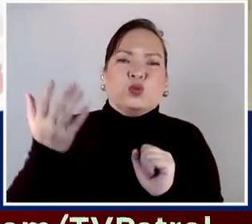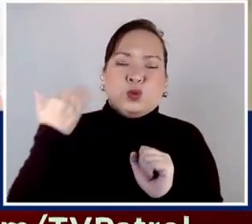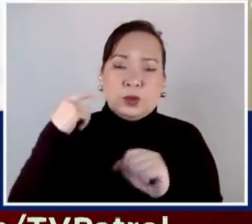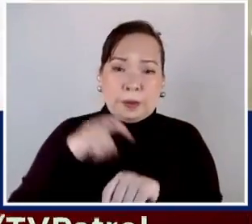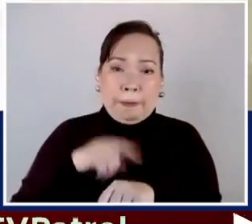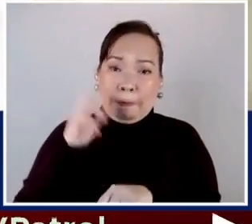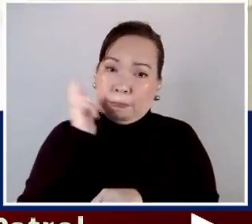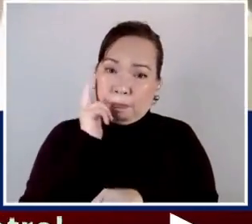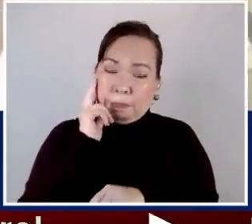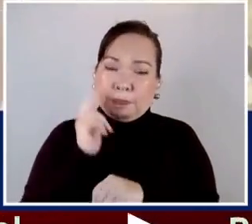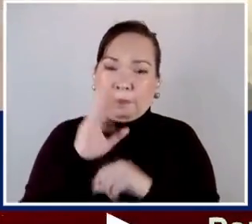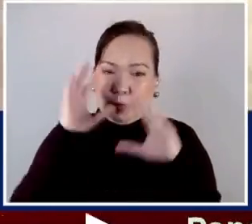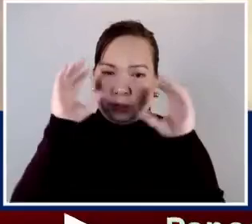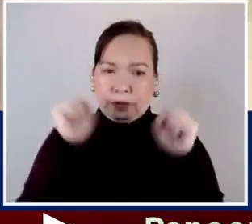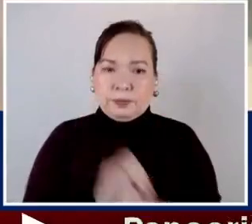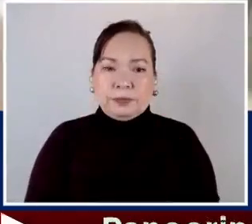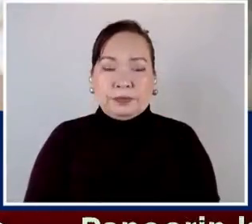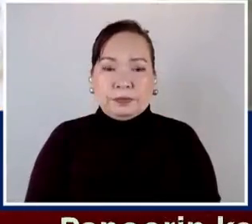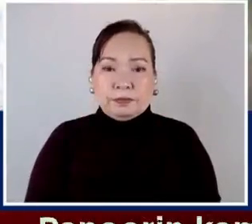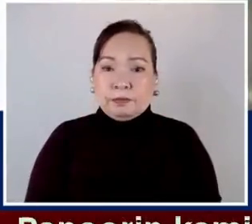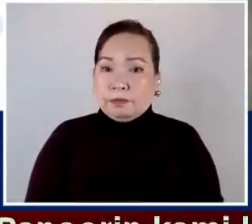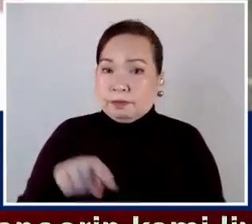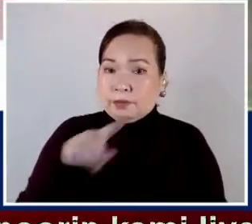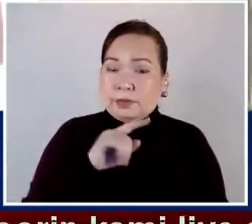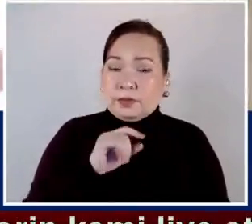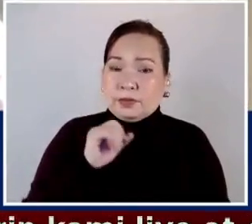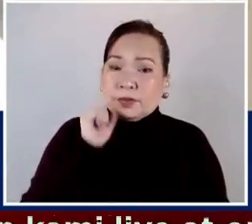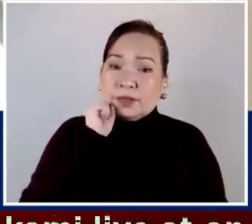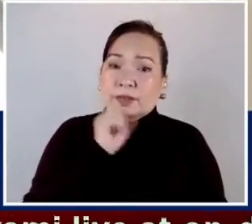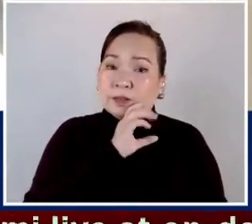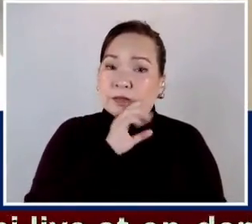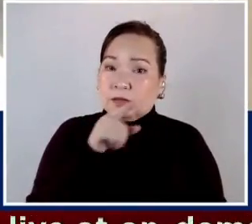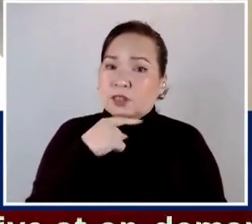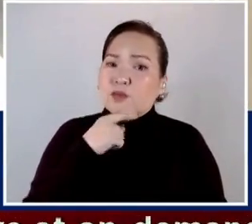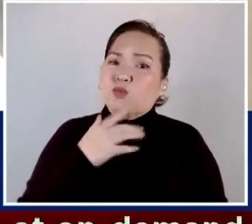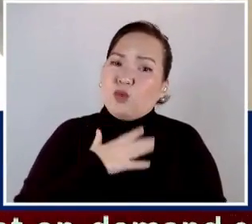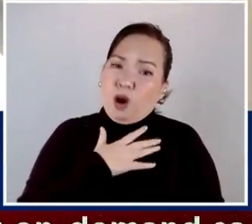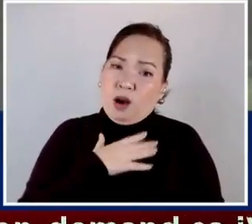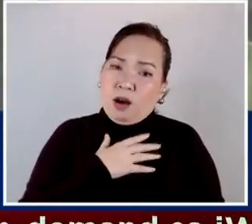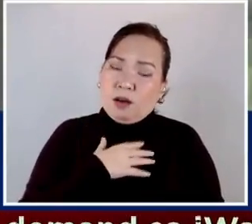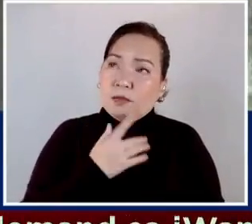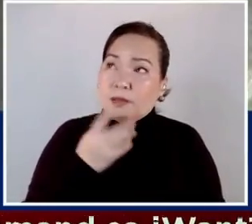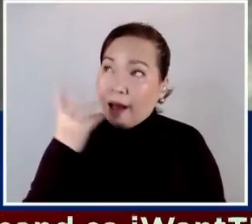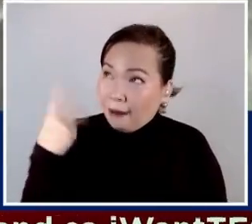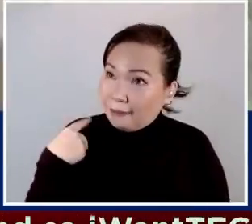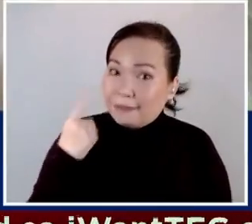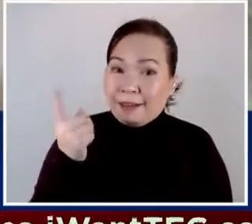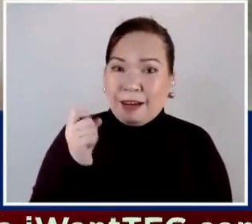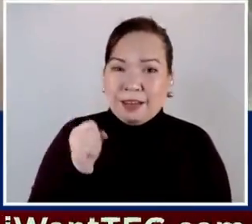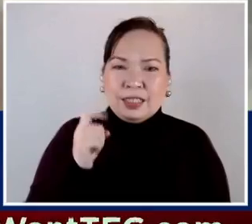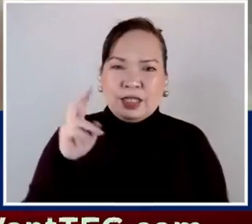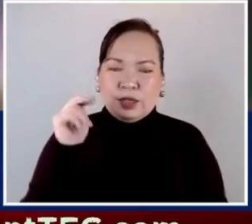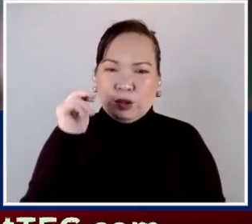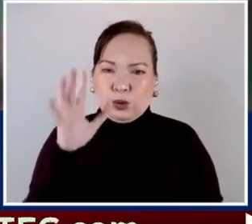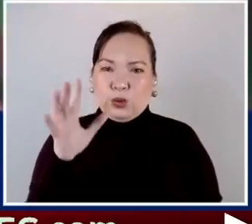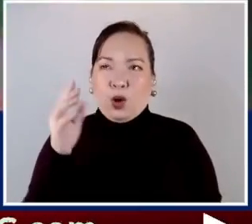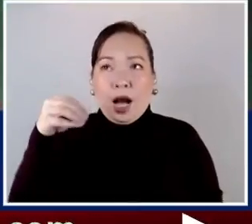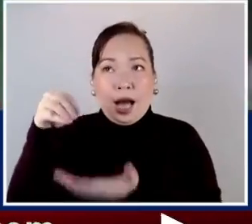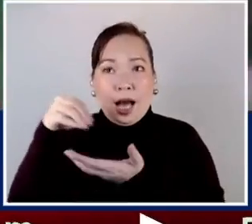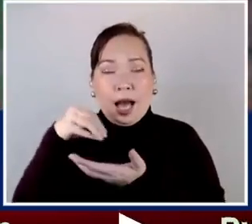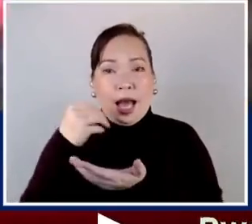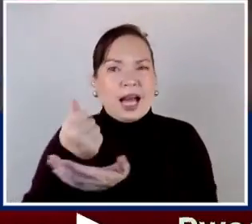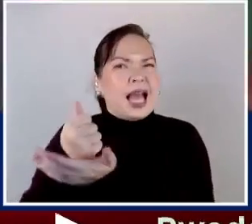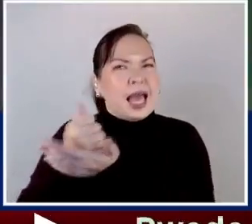Duterte. Natuwa ang senior citizen na si Anita Lagardo nang marinig niya na may bagong parating na ayuda